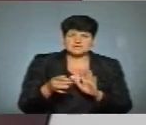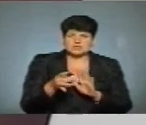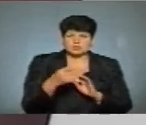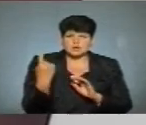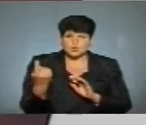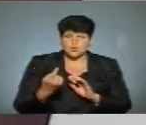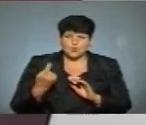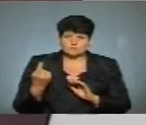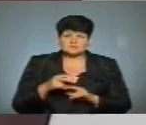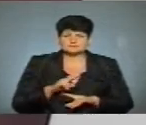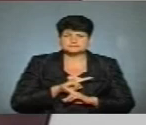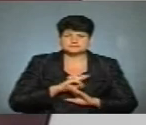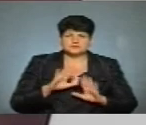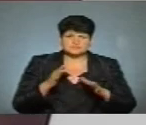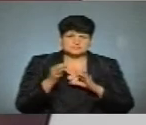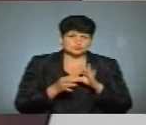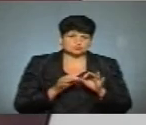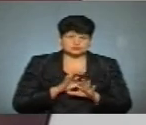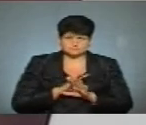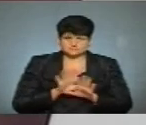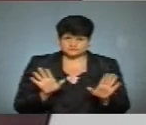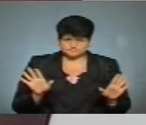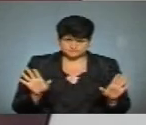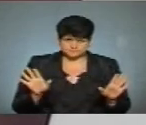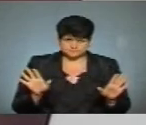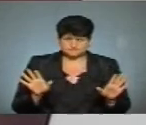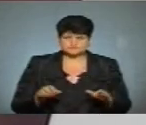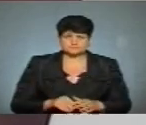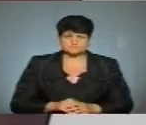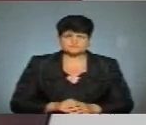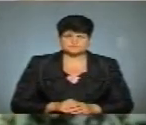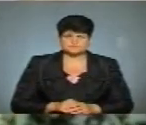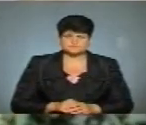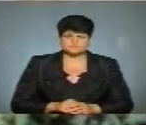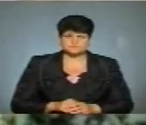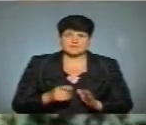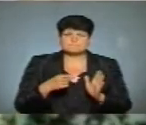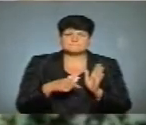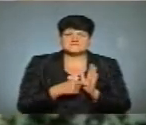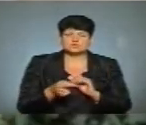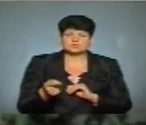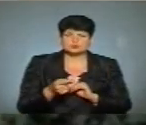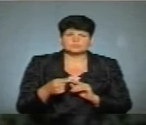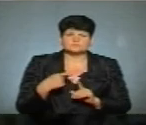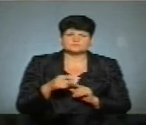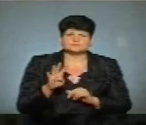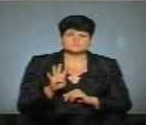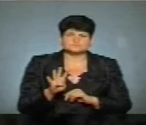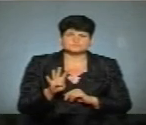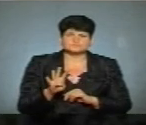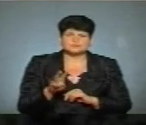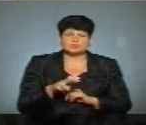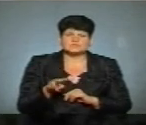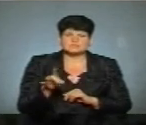області. Летальних випадків за добу не реєстрували, каже Володимир Паничев. Місто Тернопіль – 4,